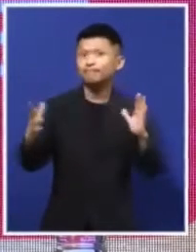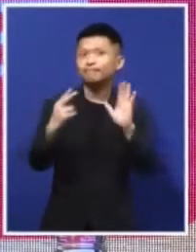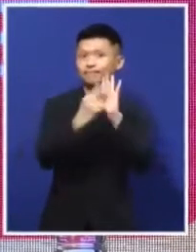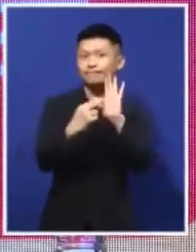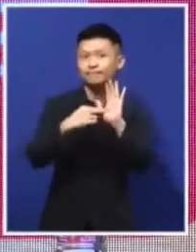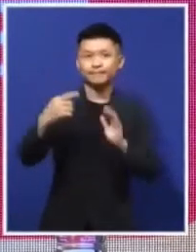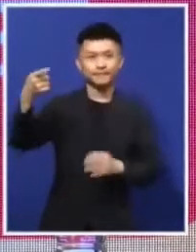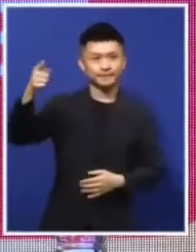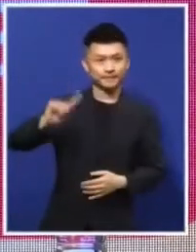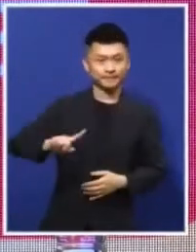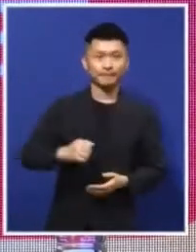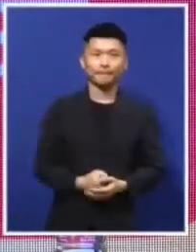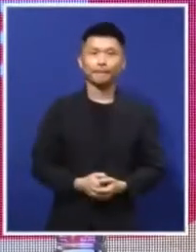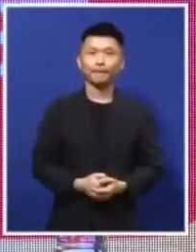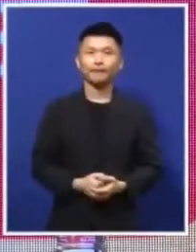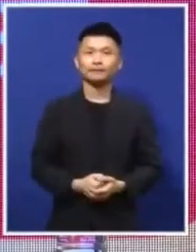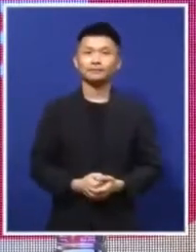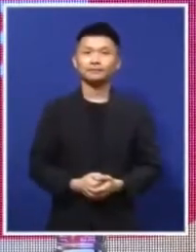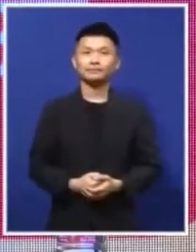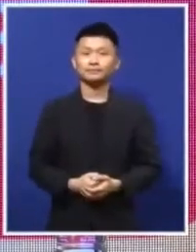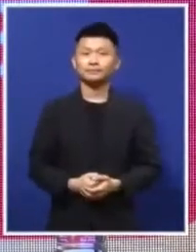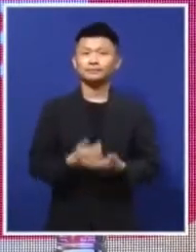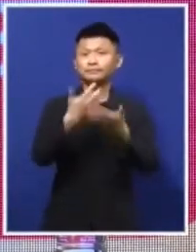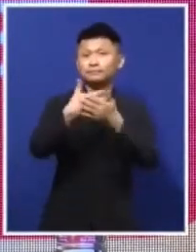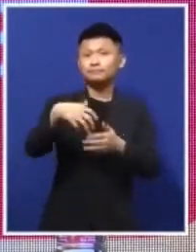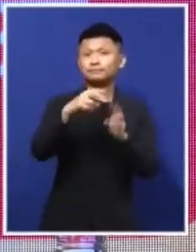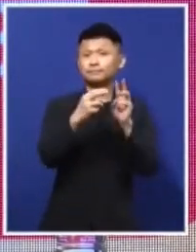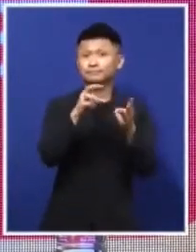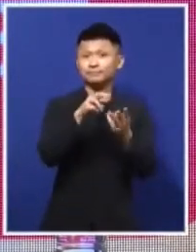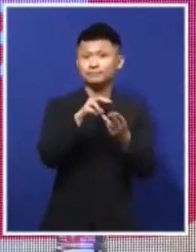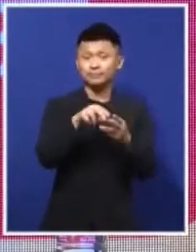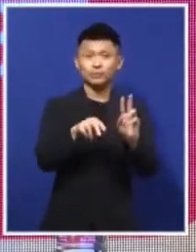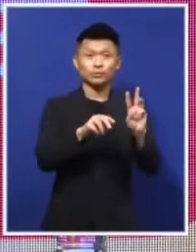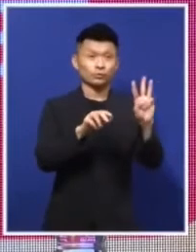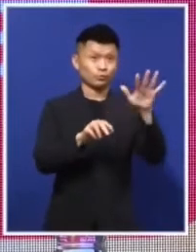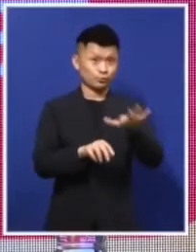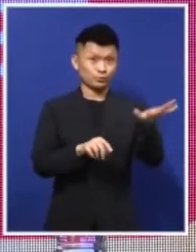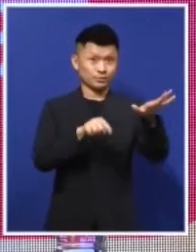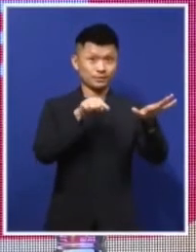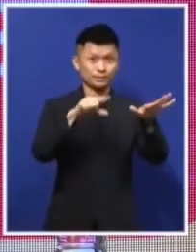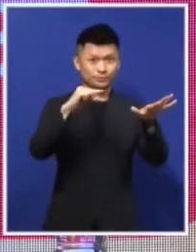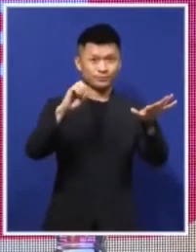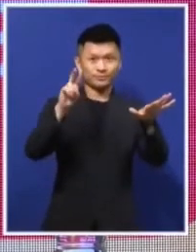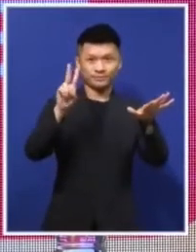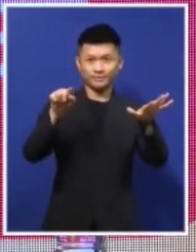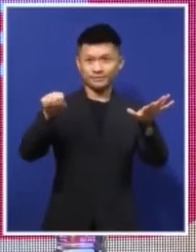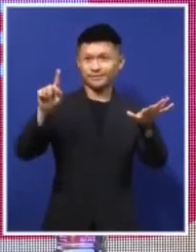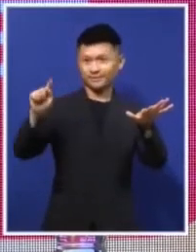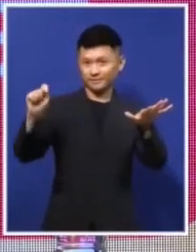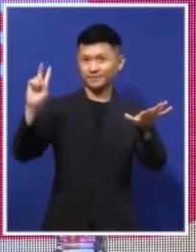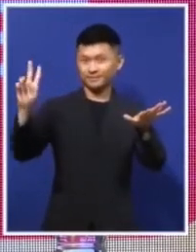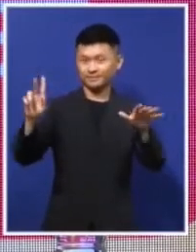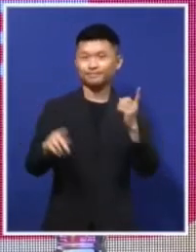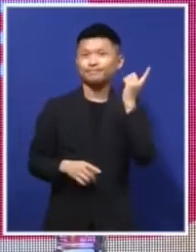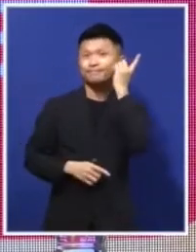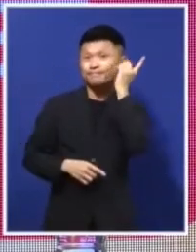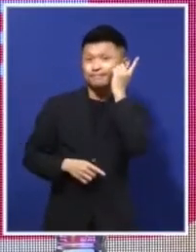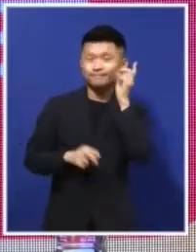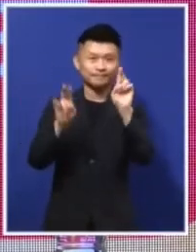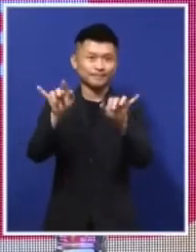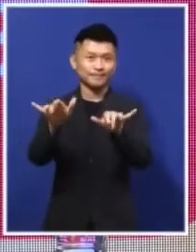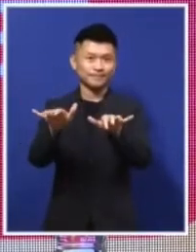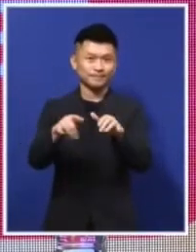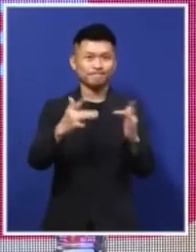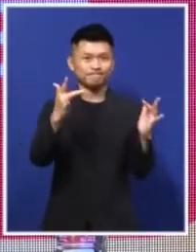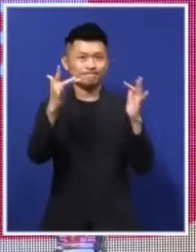下一页。那网址确实是5000.gov.tw，那不管是手机或者电脑都